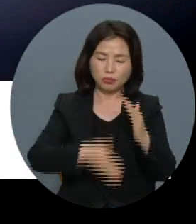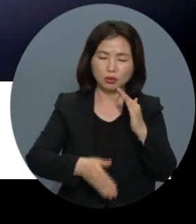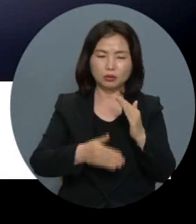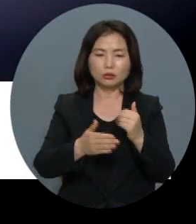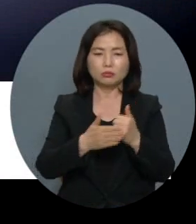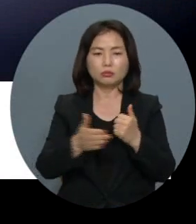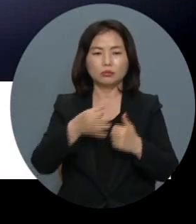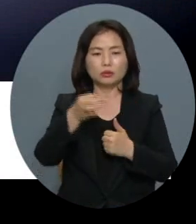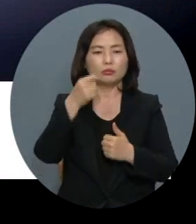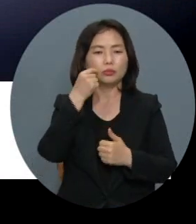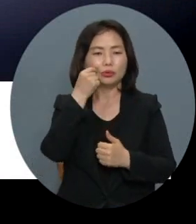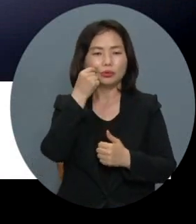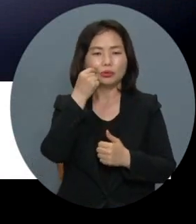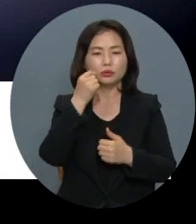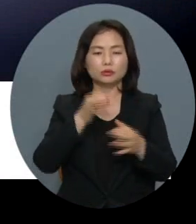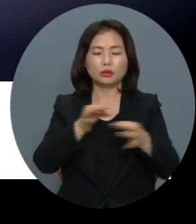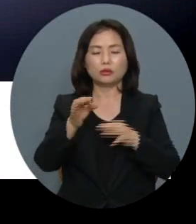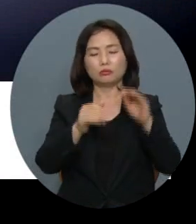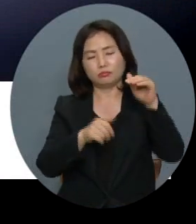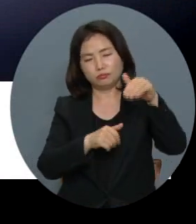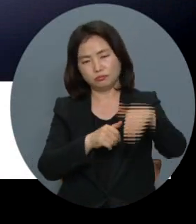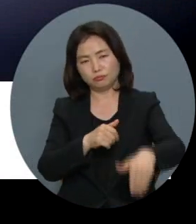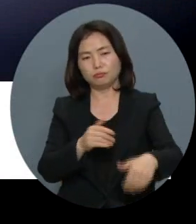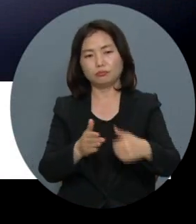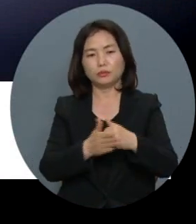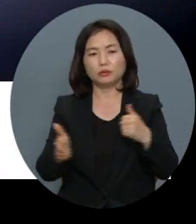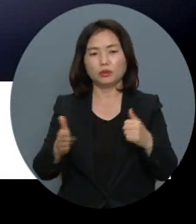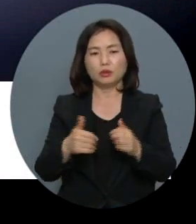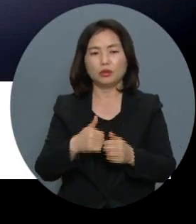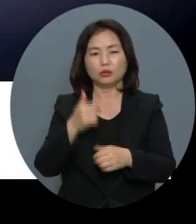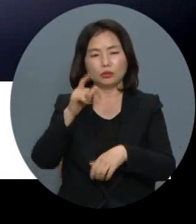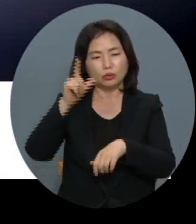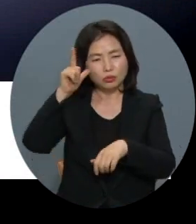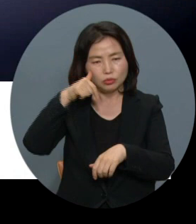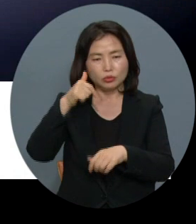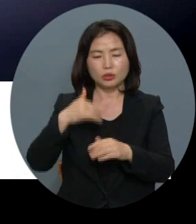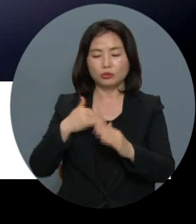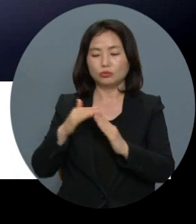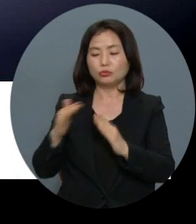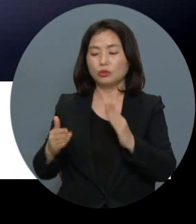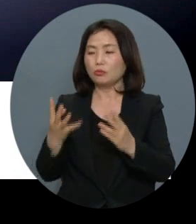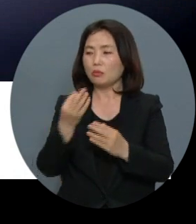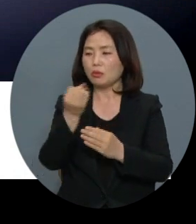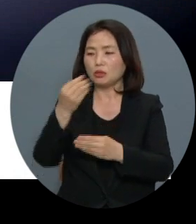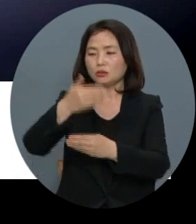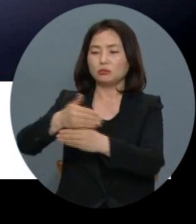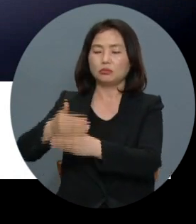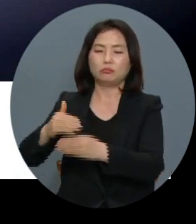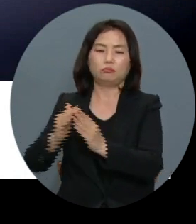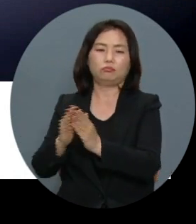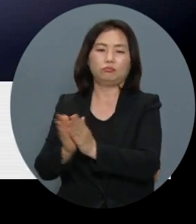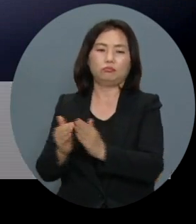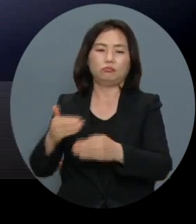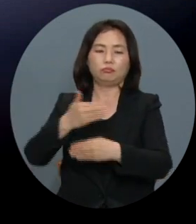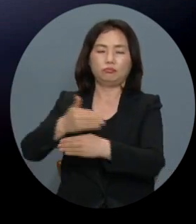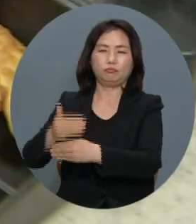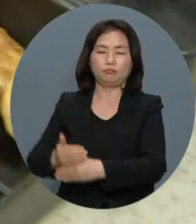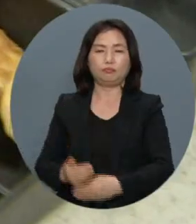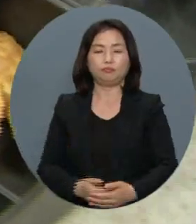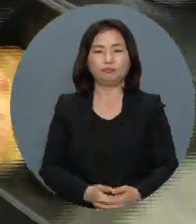뭐 거기다 너무 안 내니까 결국은 뭐 제 주위에도 벌써 한 몇 집 문을 닫았어요. 문을